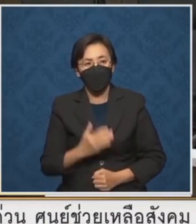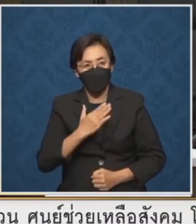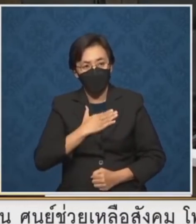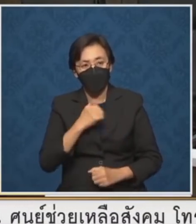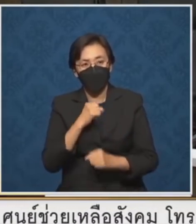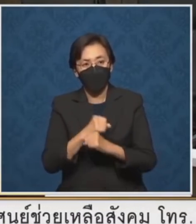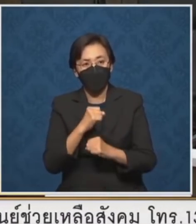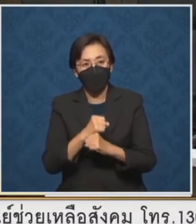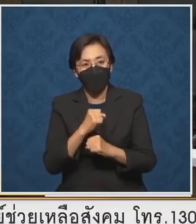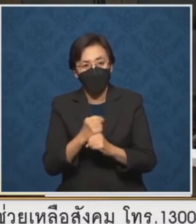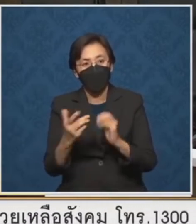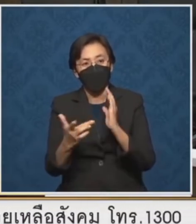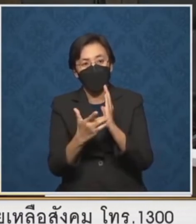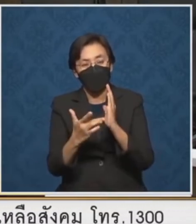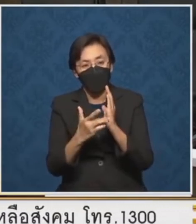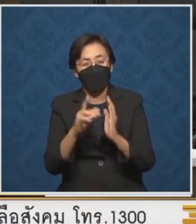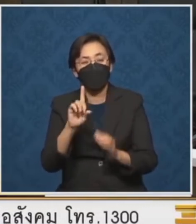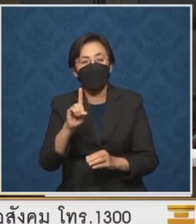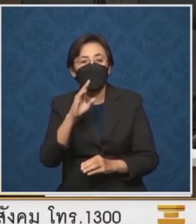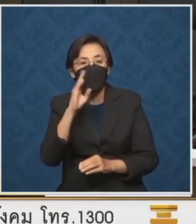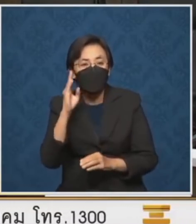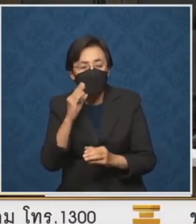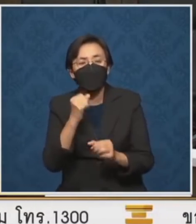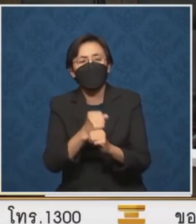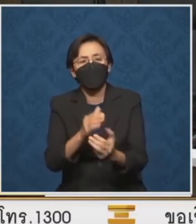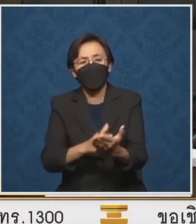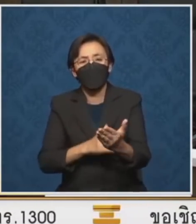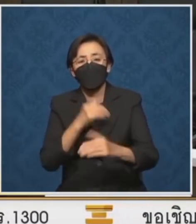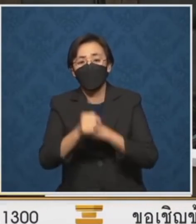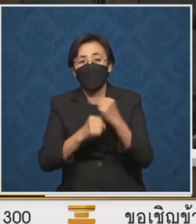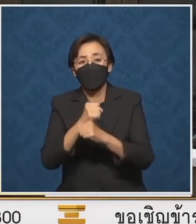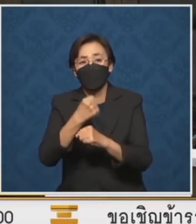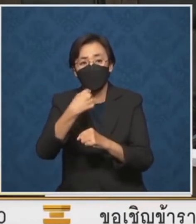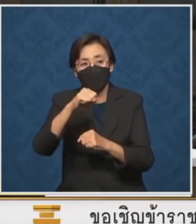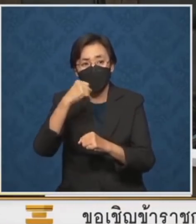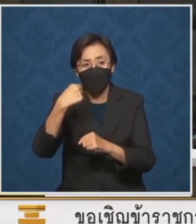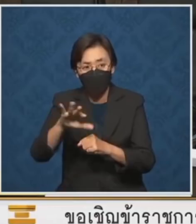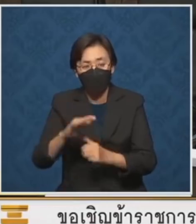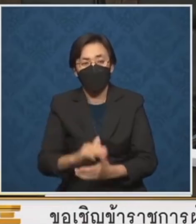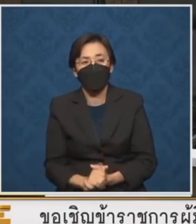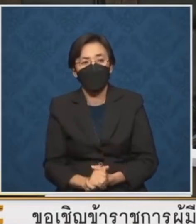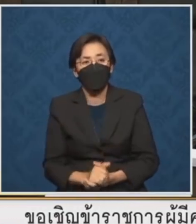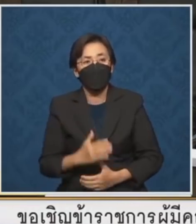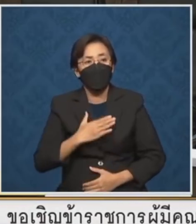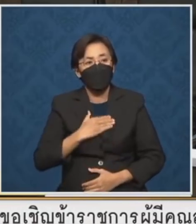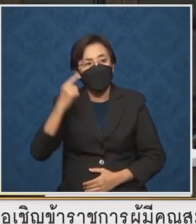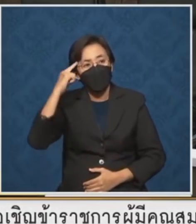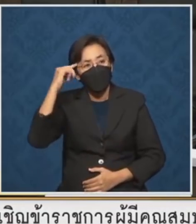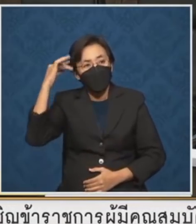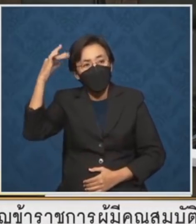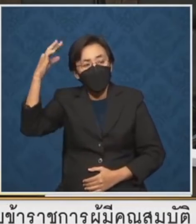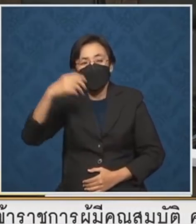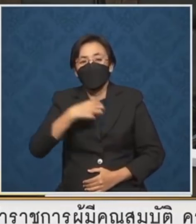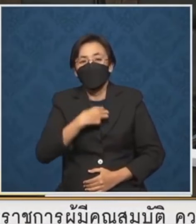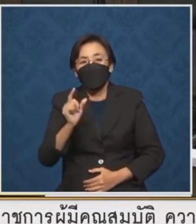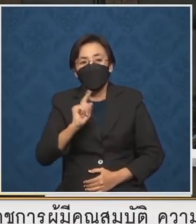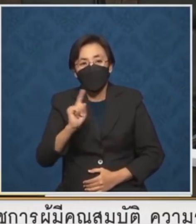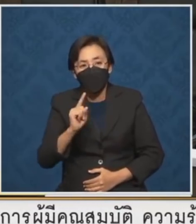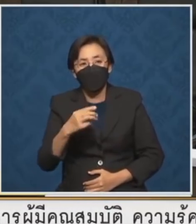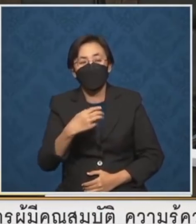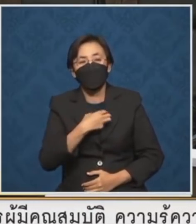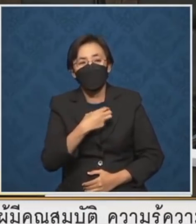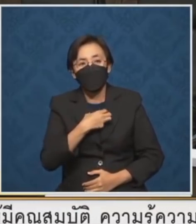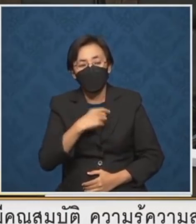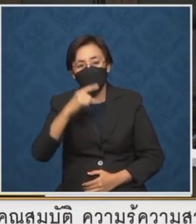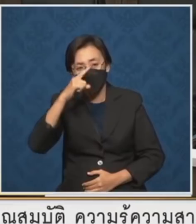ำงานในแวดวงเทคโนโลยีดิจิตอลมาตั้งแต่10ปีที่แล้วครับฝันของผมก็คืออยากจะเห็นยูนิคอร์นสัญช